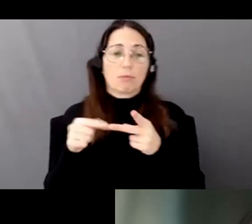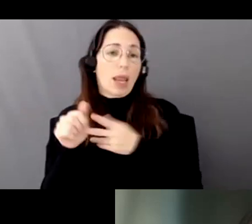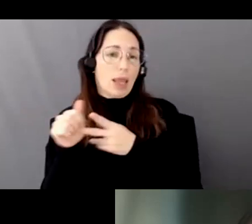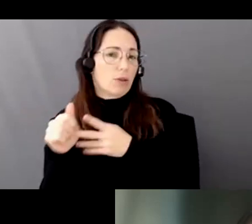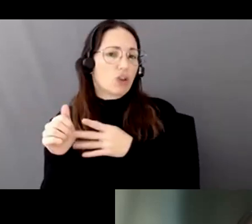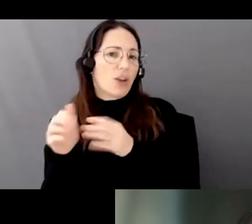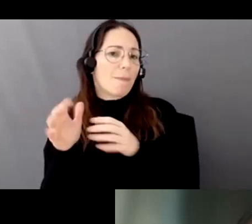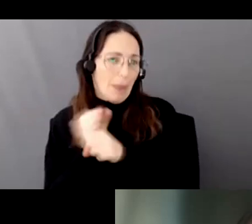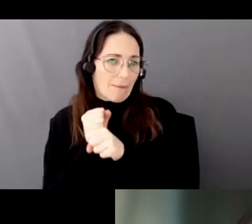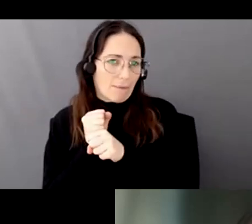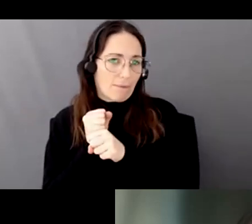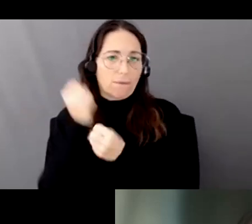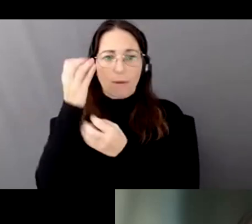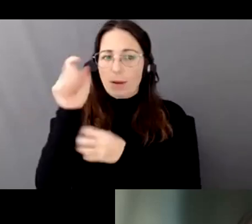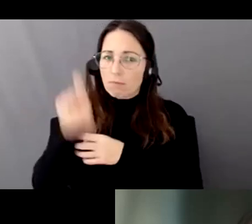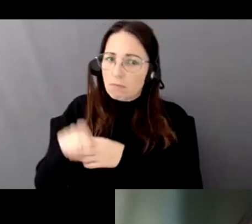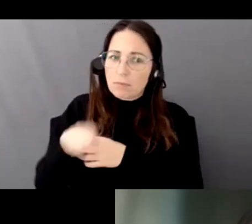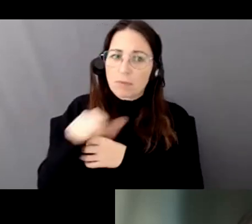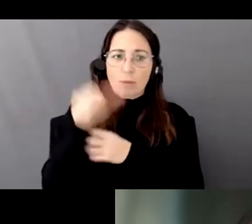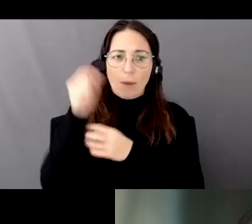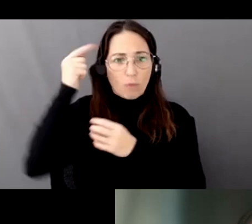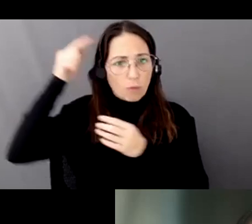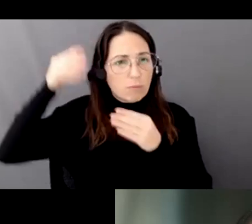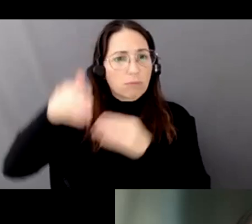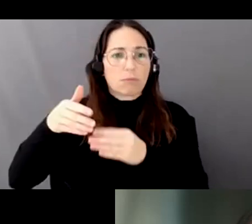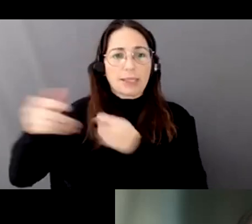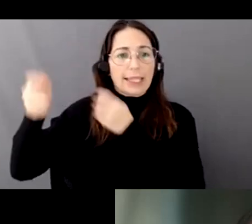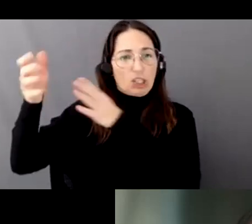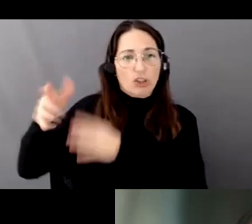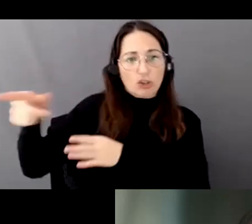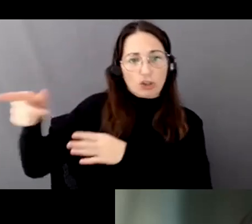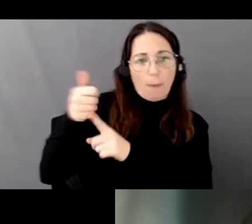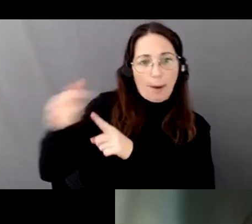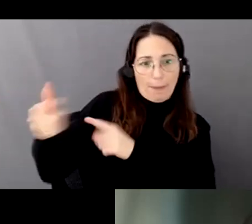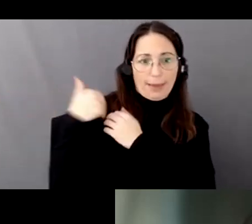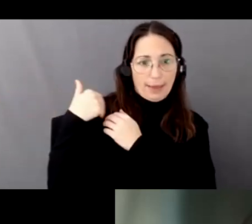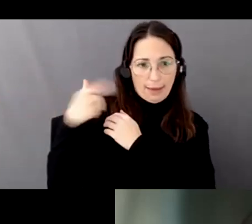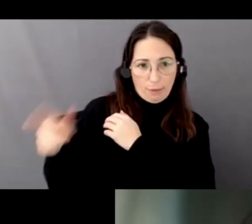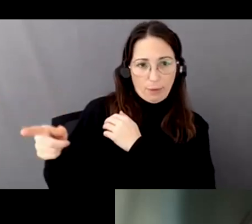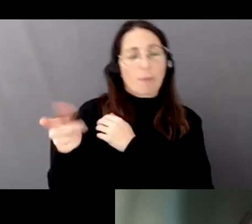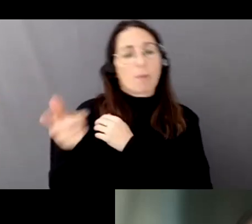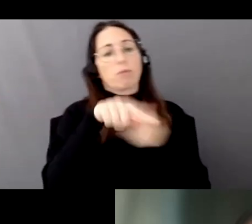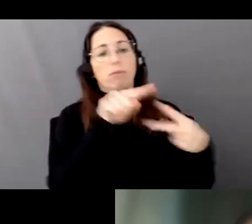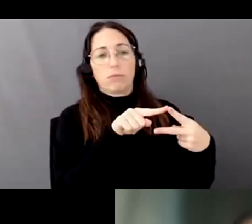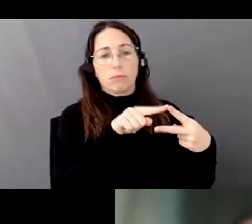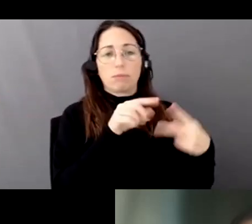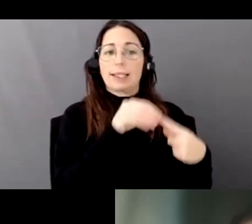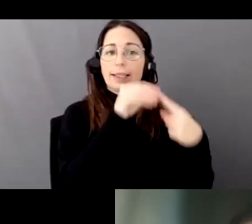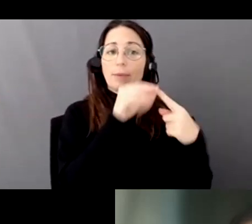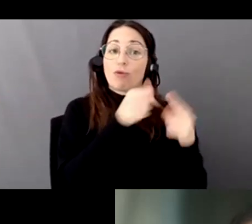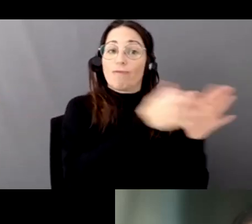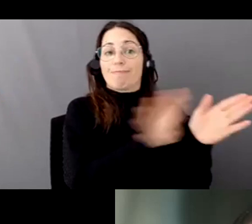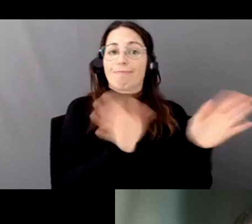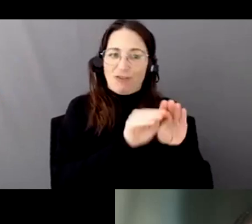bref, avec des informations essentielles pour les dirigeants, Le cours principal est beaucoup plus